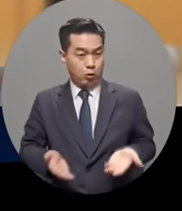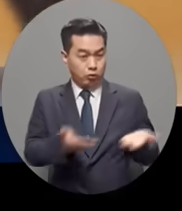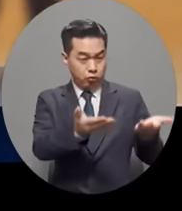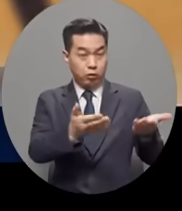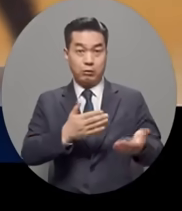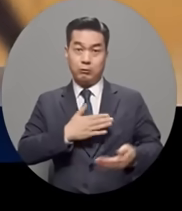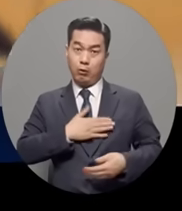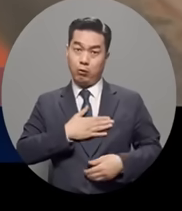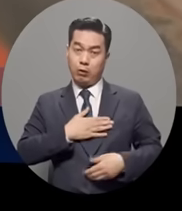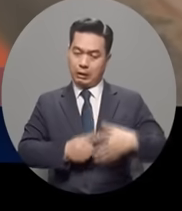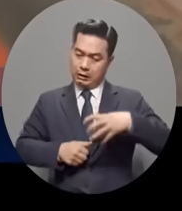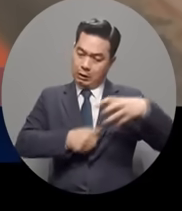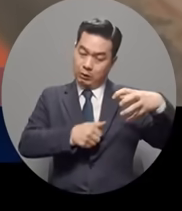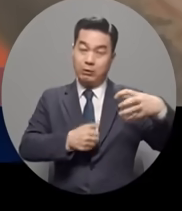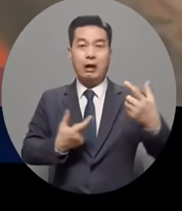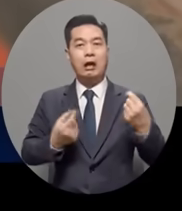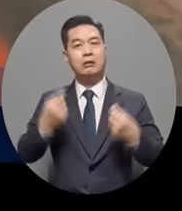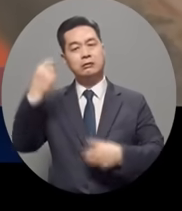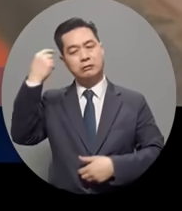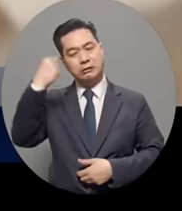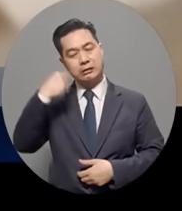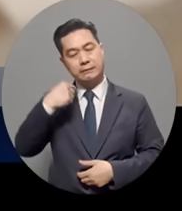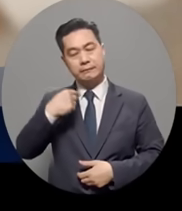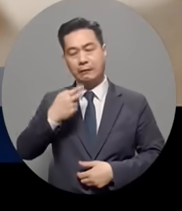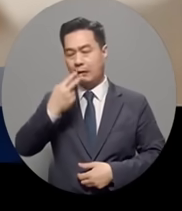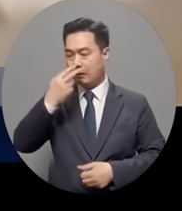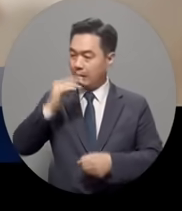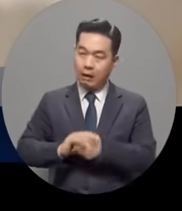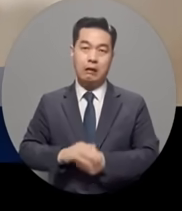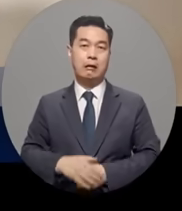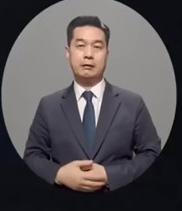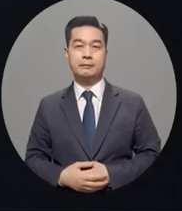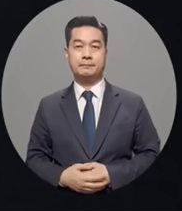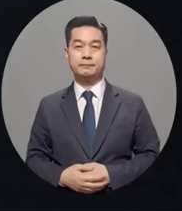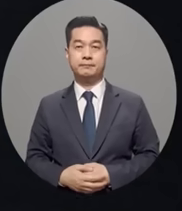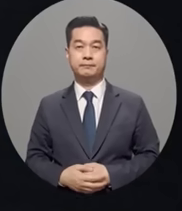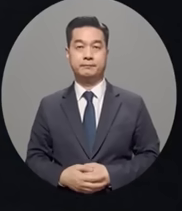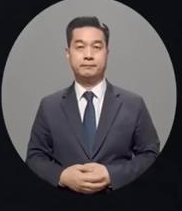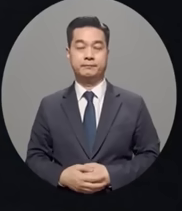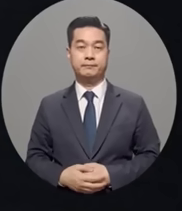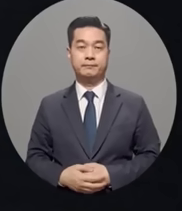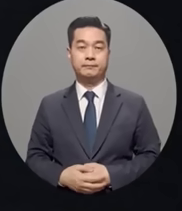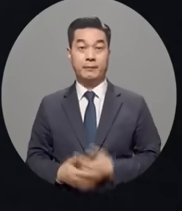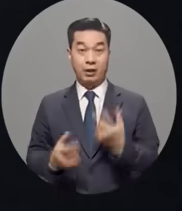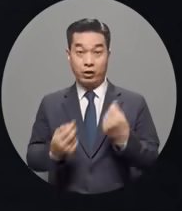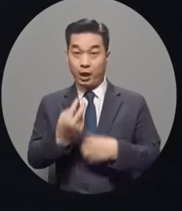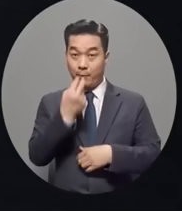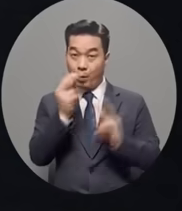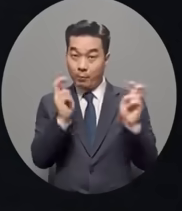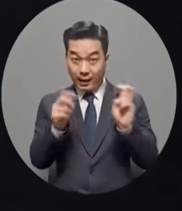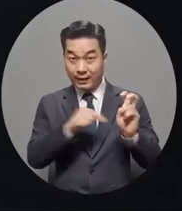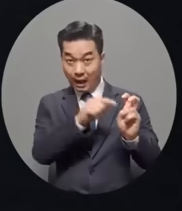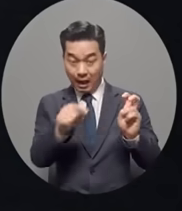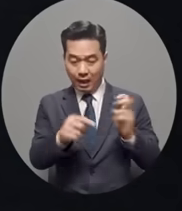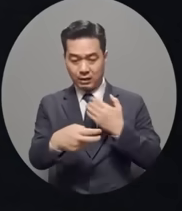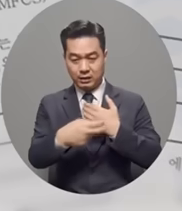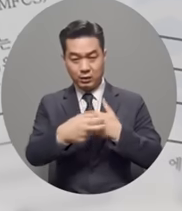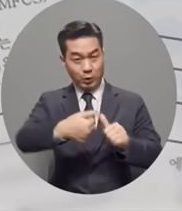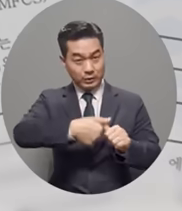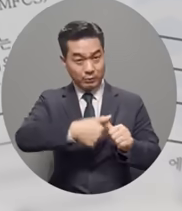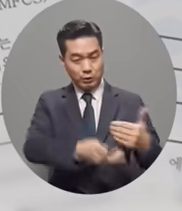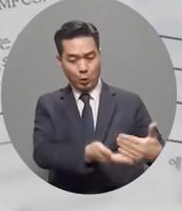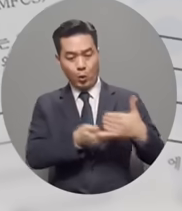안겨주기 위해서 저는 이용당한 것밖에 안 된다는 생각이 들더라고요. 이렇게 보험사 측이 의료 자문을 요구할